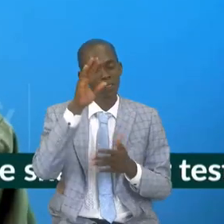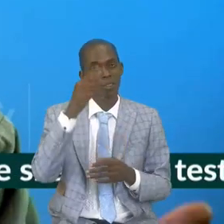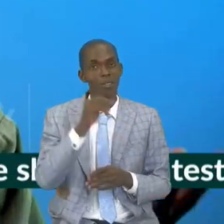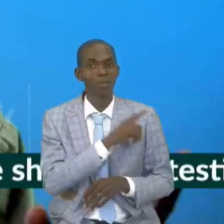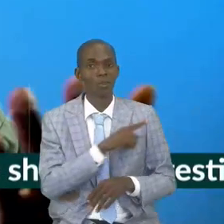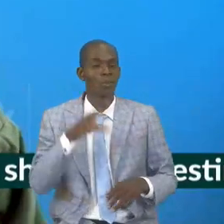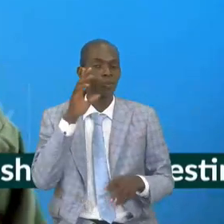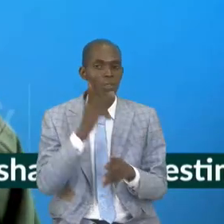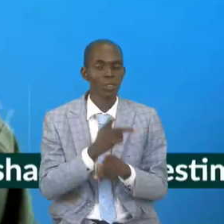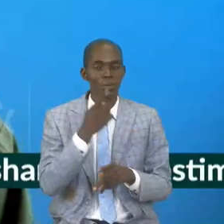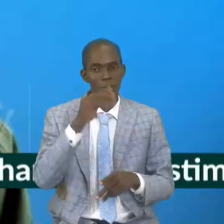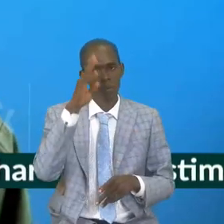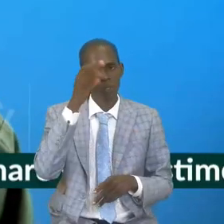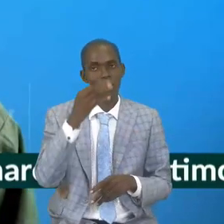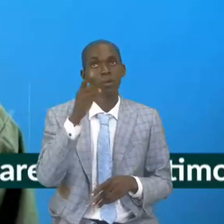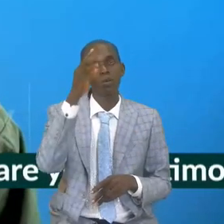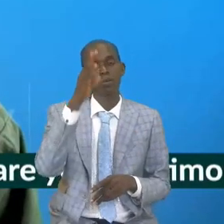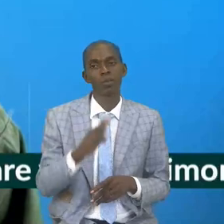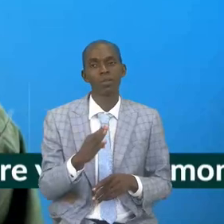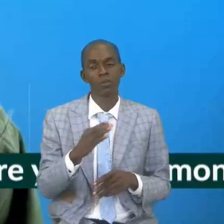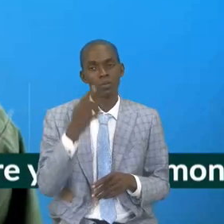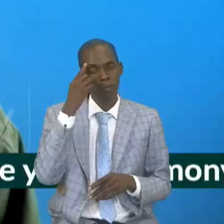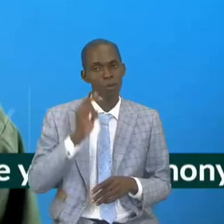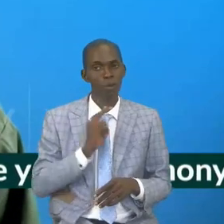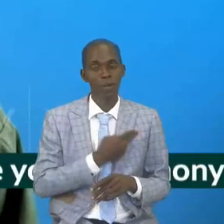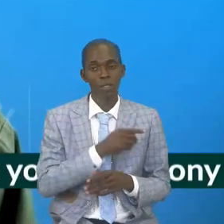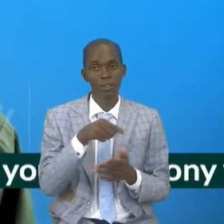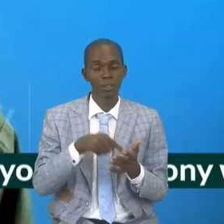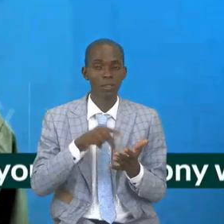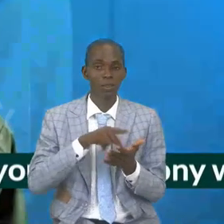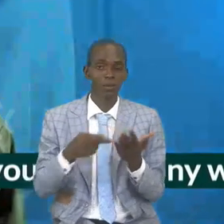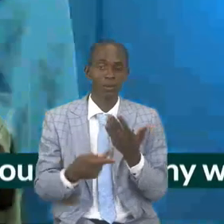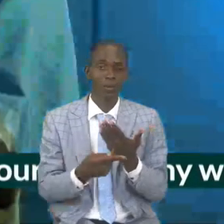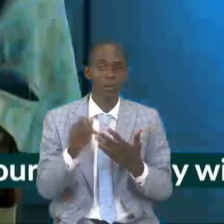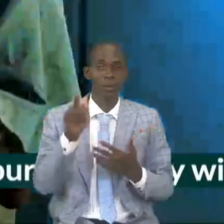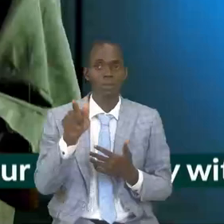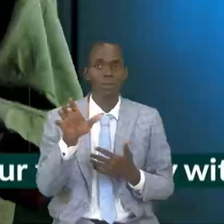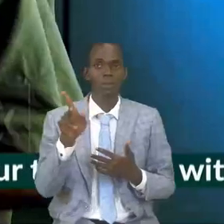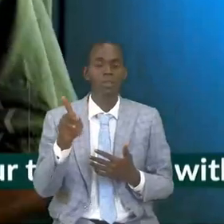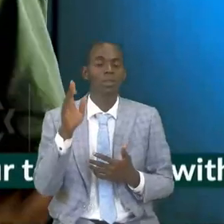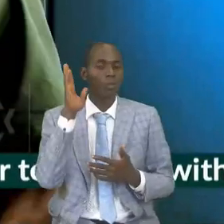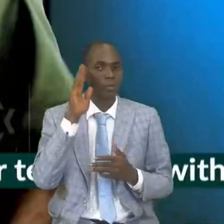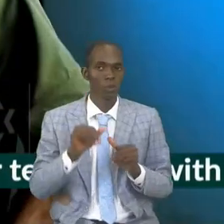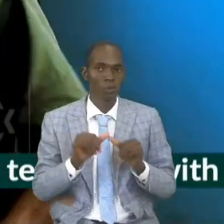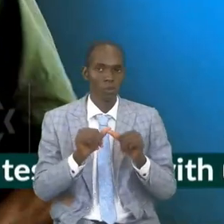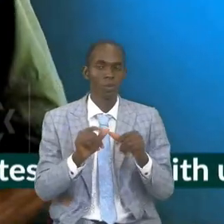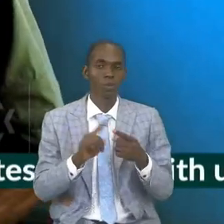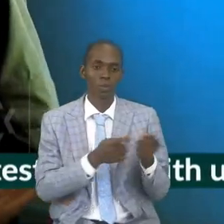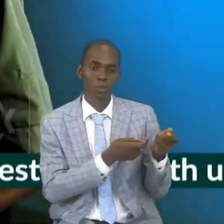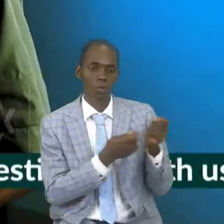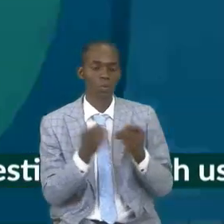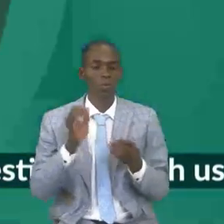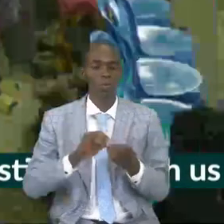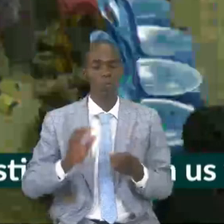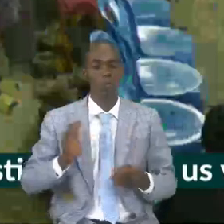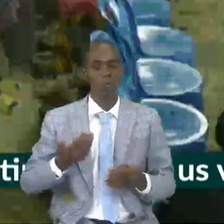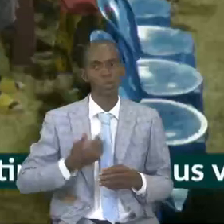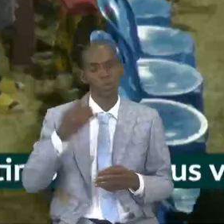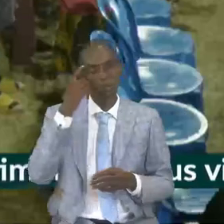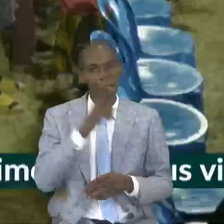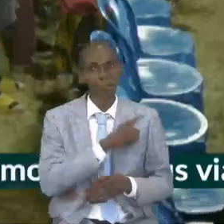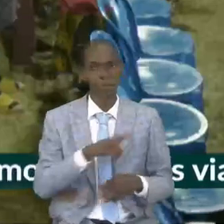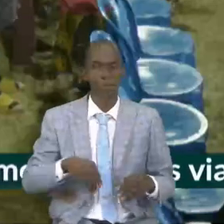nous. Et ce programme de JCK continue à évoluer pour attirer des âmes dans le royaume de Dieu. Pour le